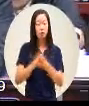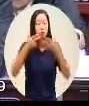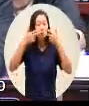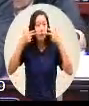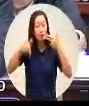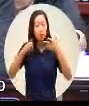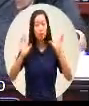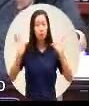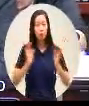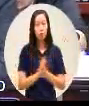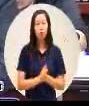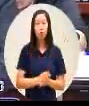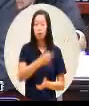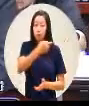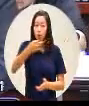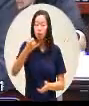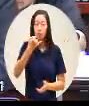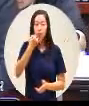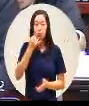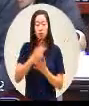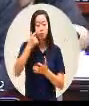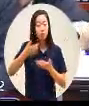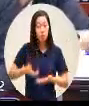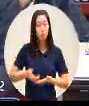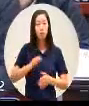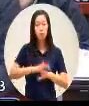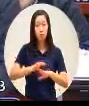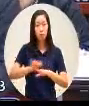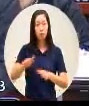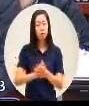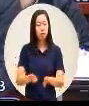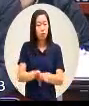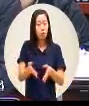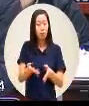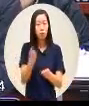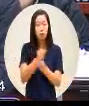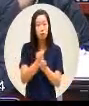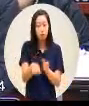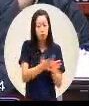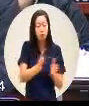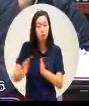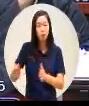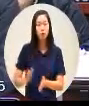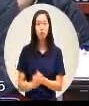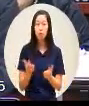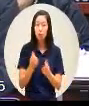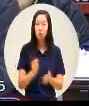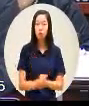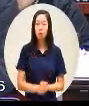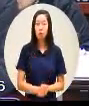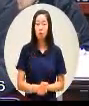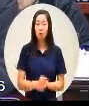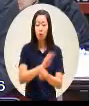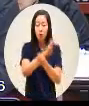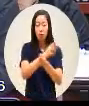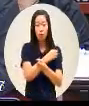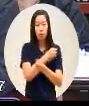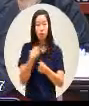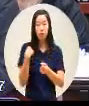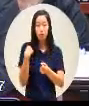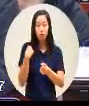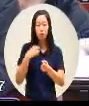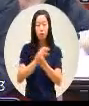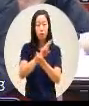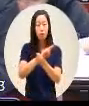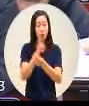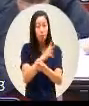他其实英语也应该是可以受到重视，所以他们已经开始做准备了。内门、茂林跟山林他们都跟我讲说，局